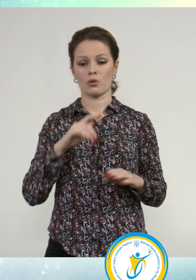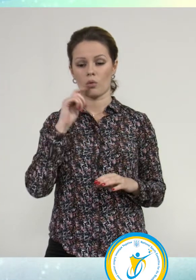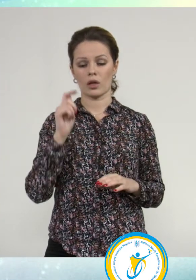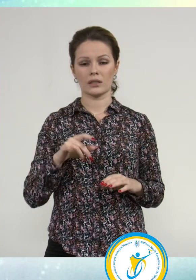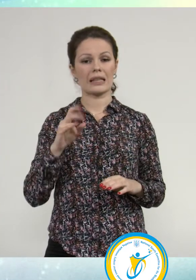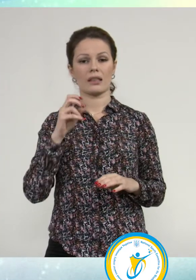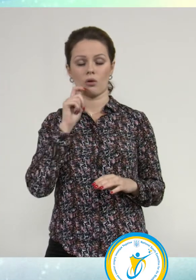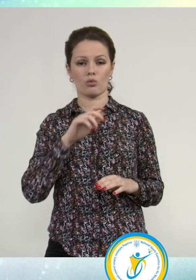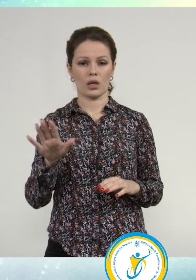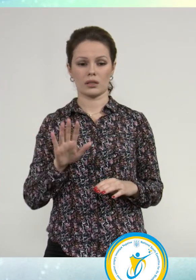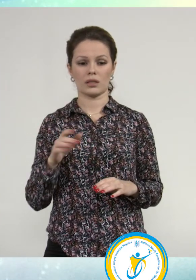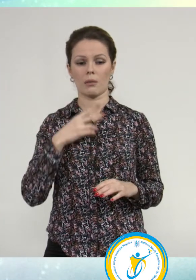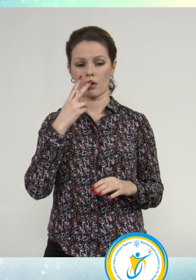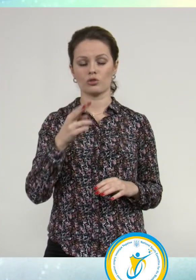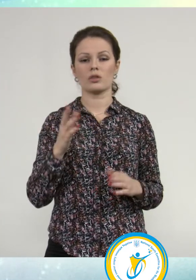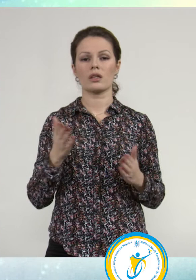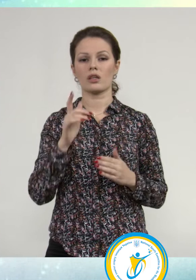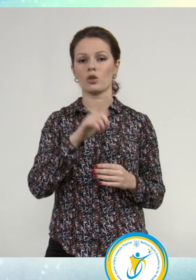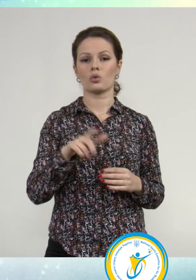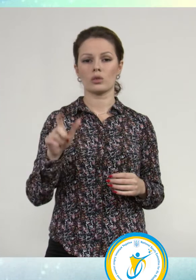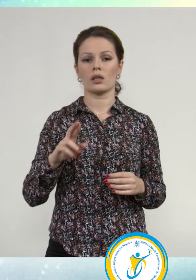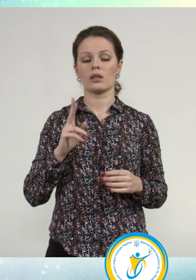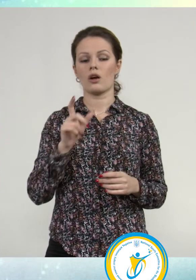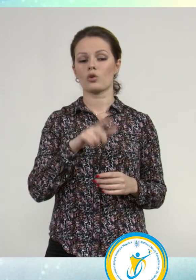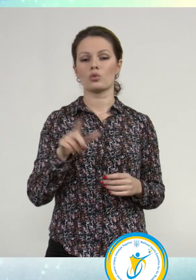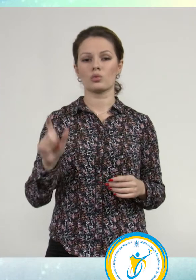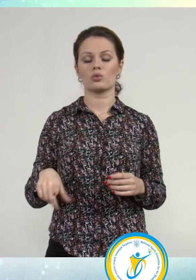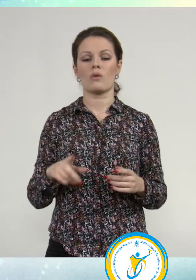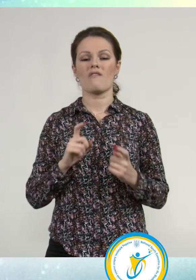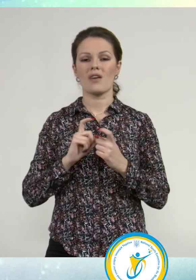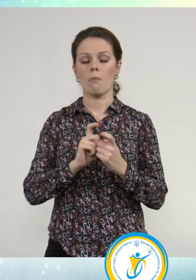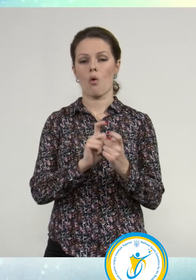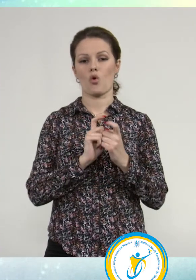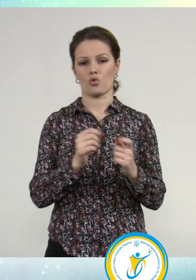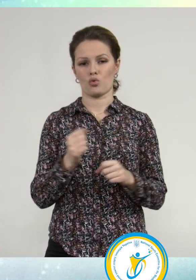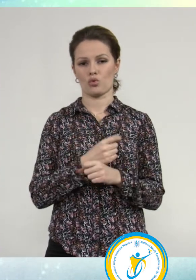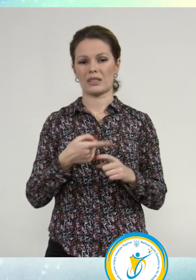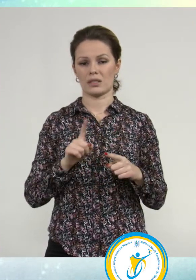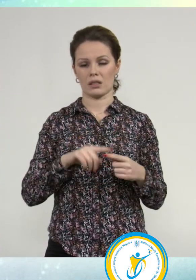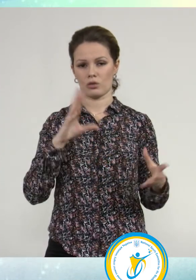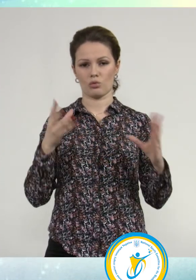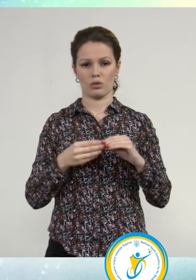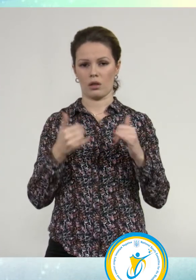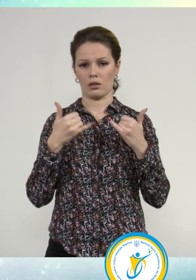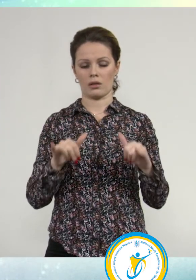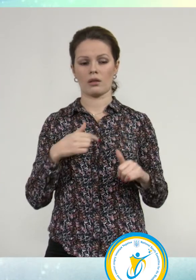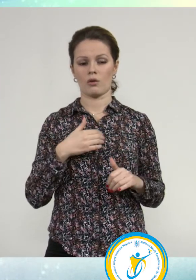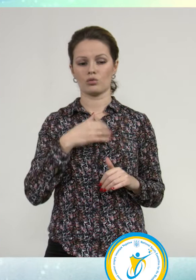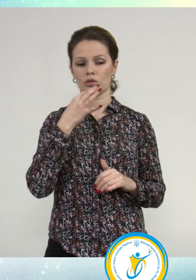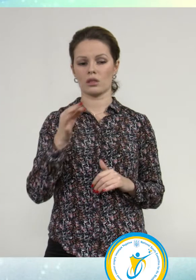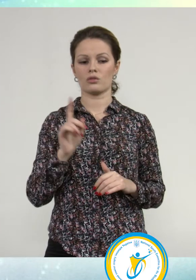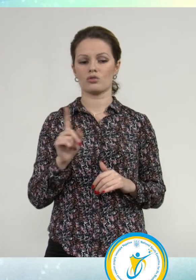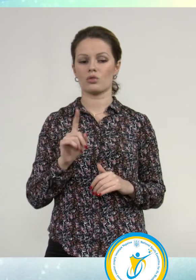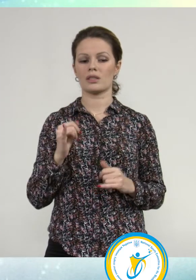українське, і неукраїнське. Бо я бачу, як люди виборують ці унікальні результати. Я хочу сказати,